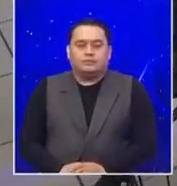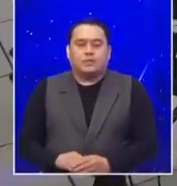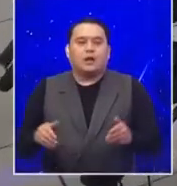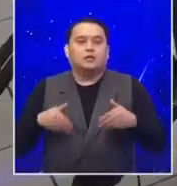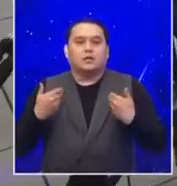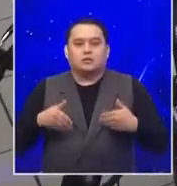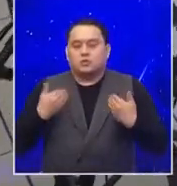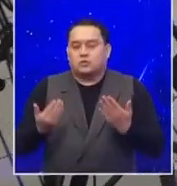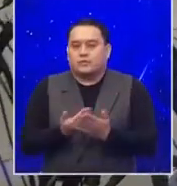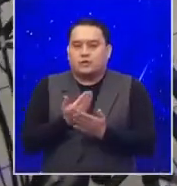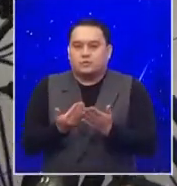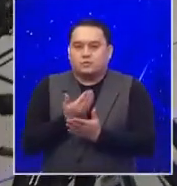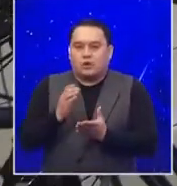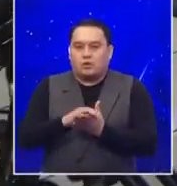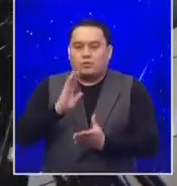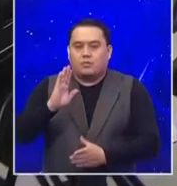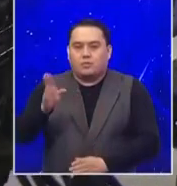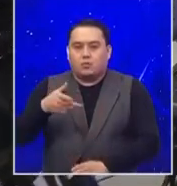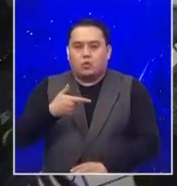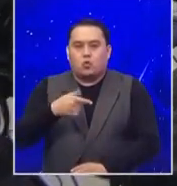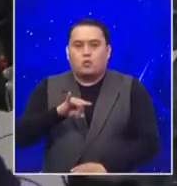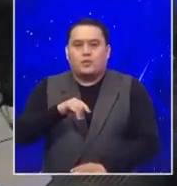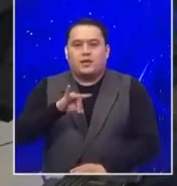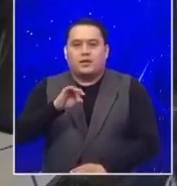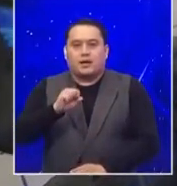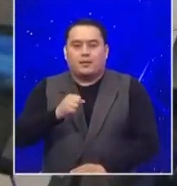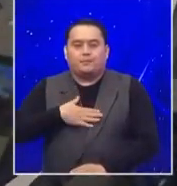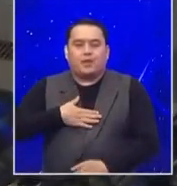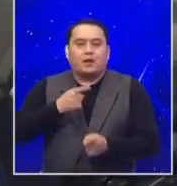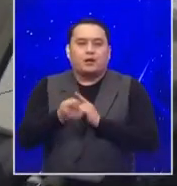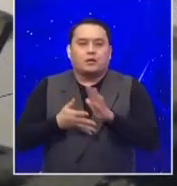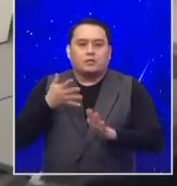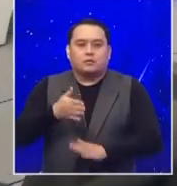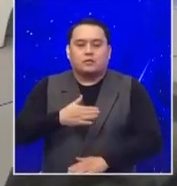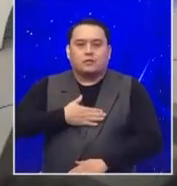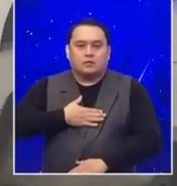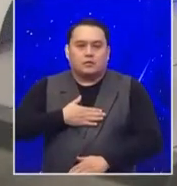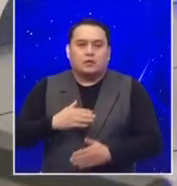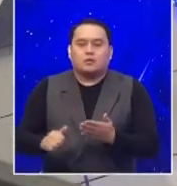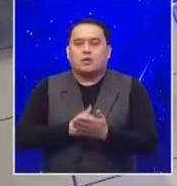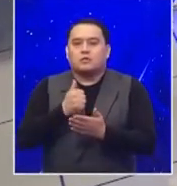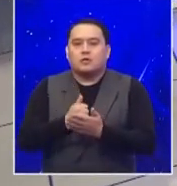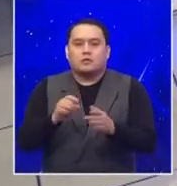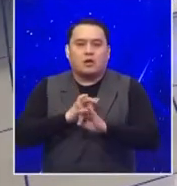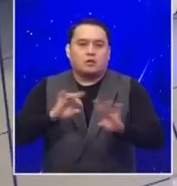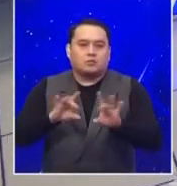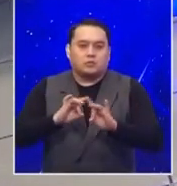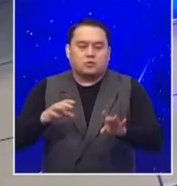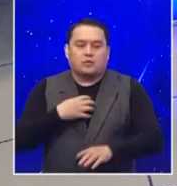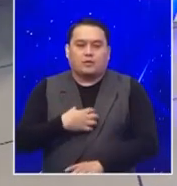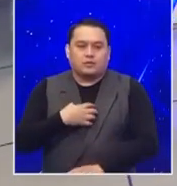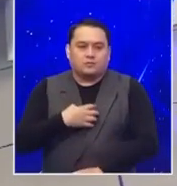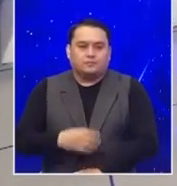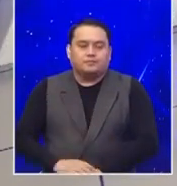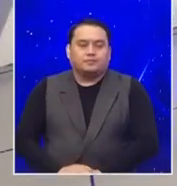Здравствуйте. В эфире телеканала ЖТСУ новости. В студии работает Гульмира Тимиргалиева. Сурдоперевод обеспечивает Марат Джумабеков. И в начале выпуска коротко